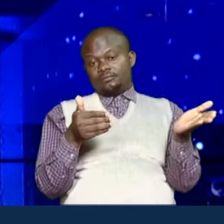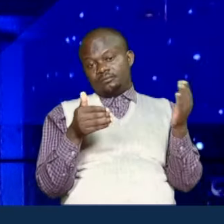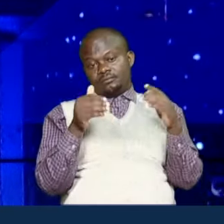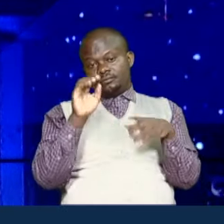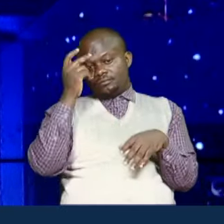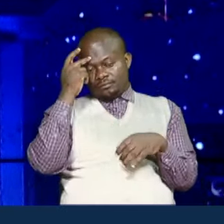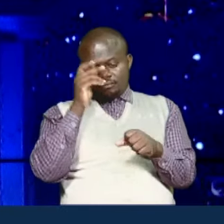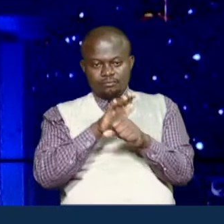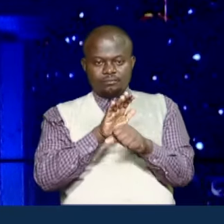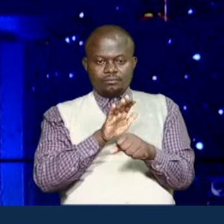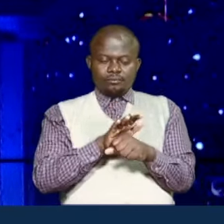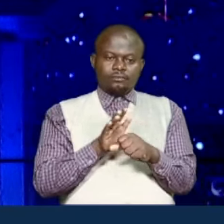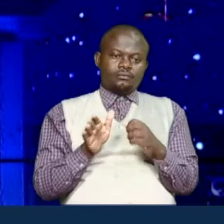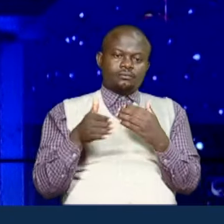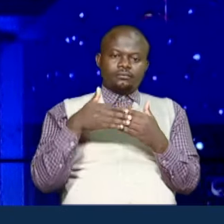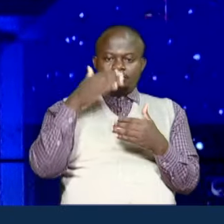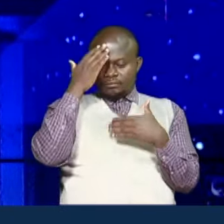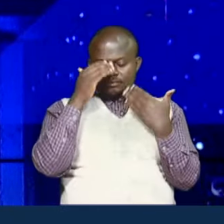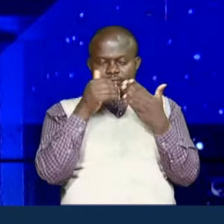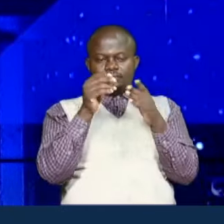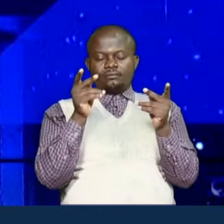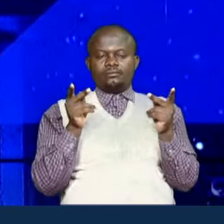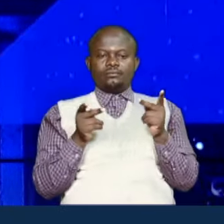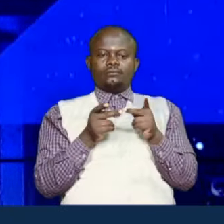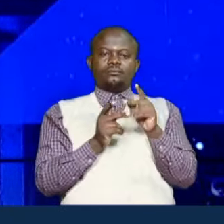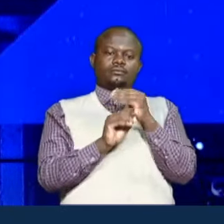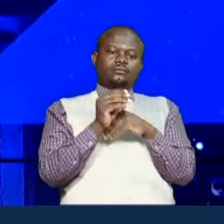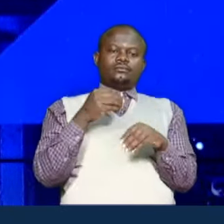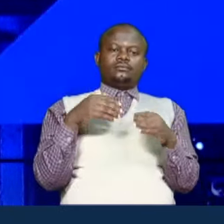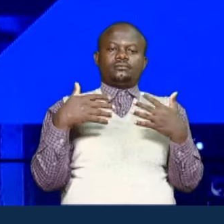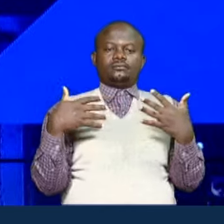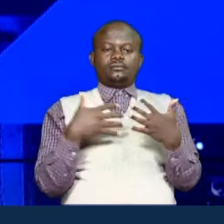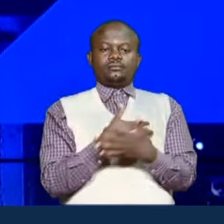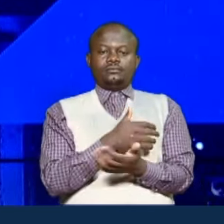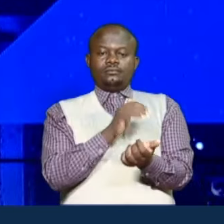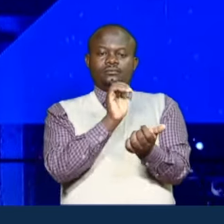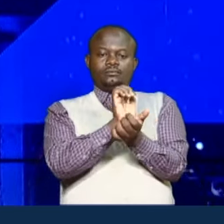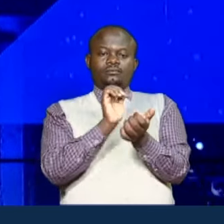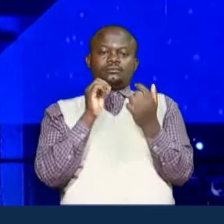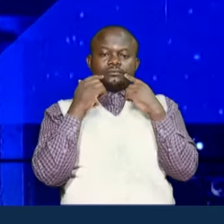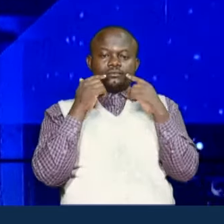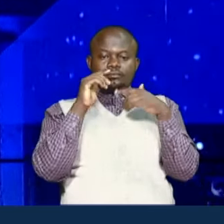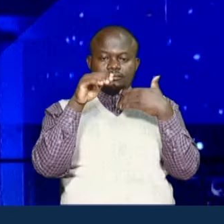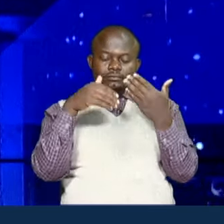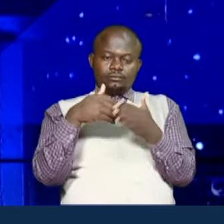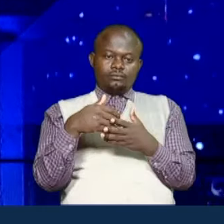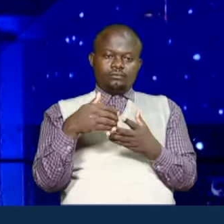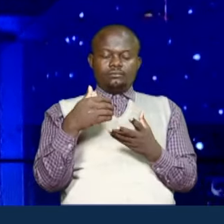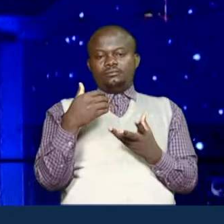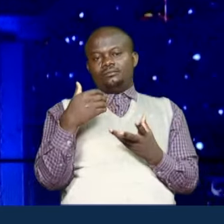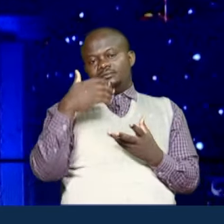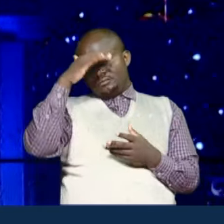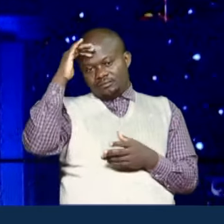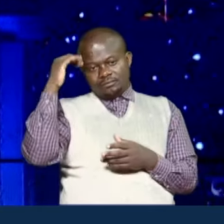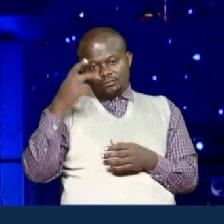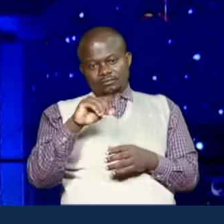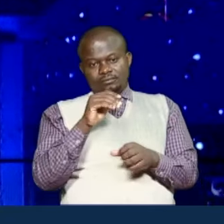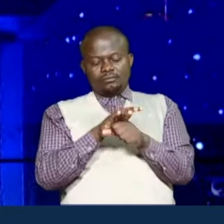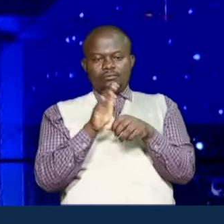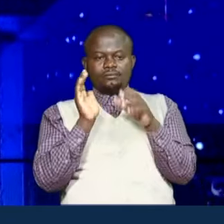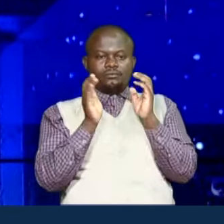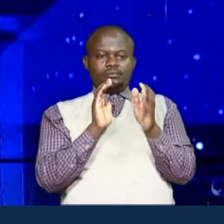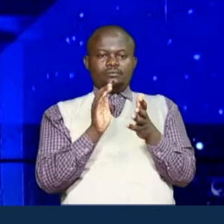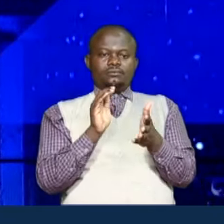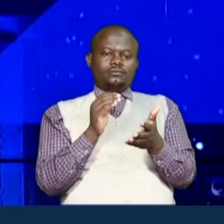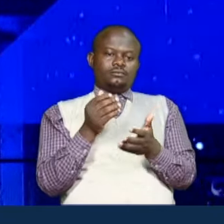nyinshi ngo usanga zifunze kuko abazicururizamo batinya ibi bihano, bakavuga ko bihanitse cyane ugereranyije n'igishoro baba bafite.